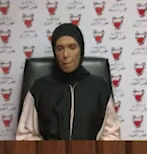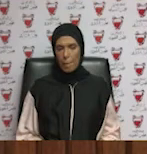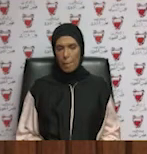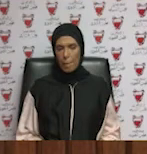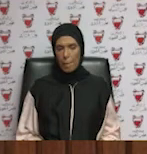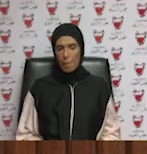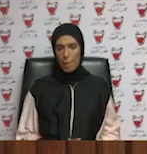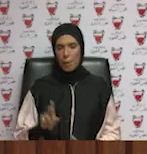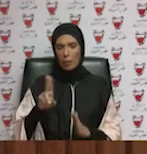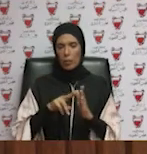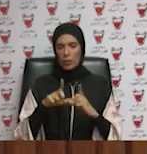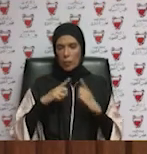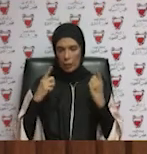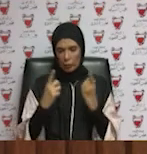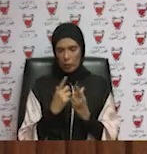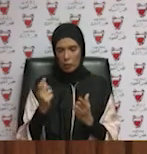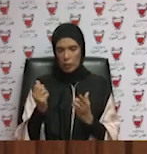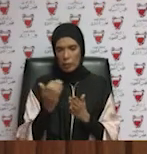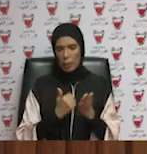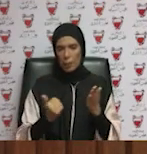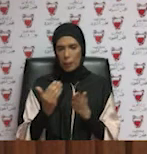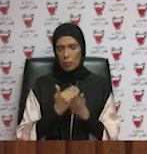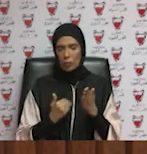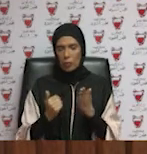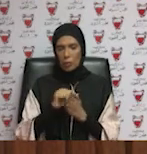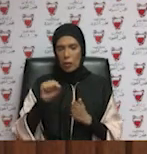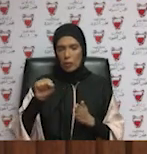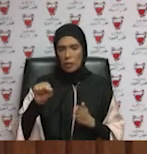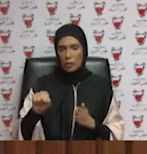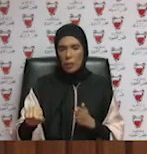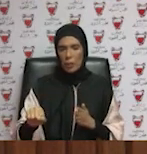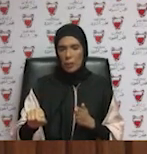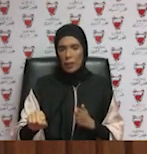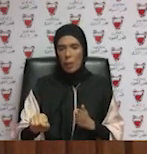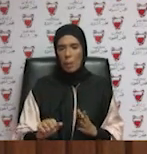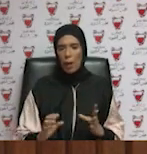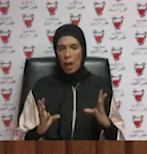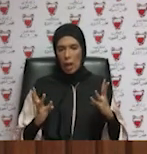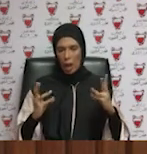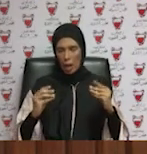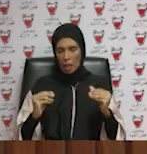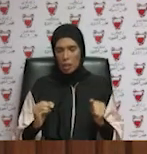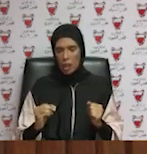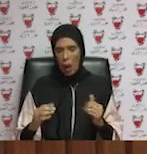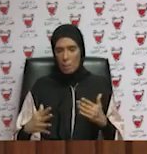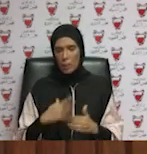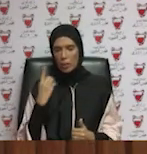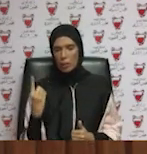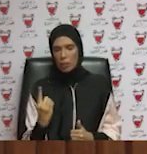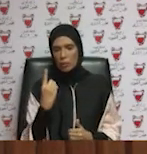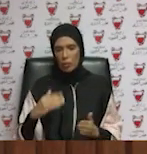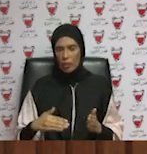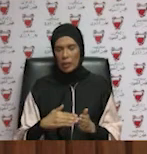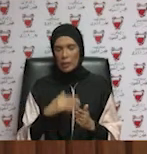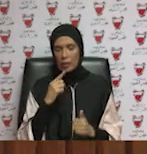إلى تقرير لجنة الشؤون المالية والاقتصادية بخصوص الحساب الختامي الموحد للدولة